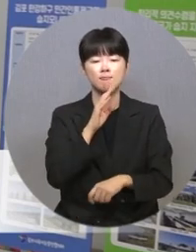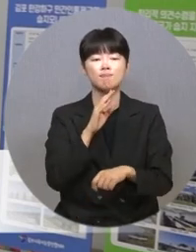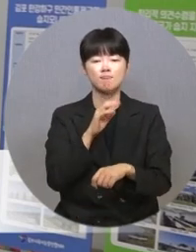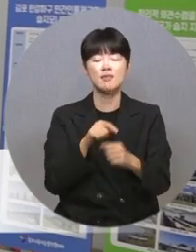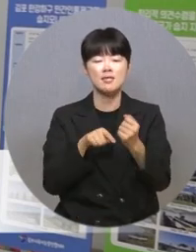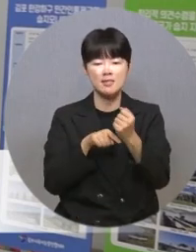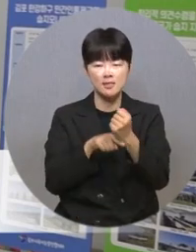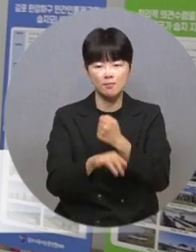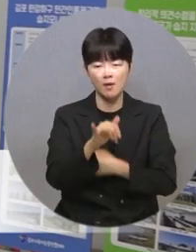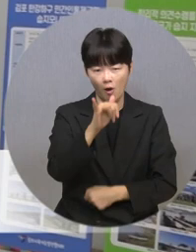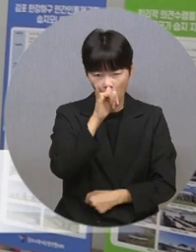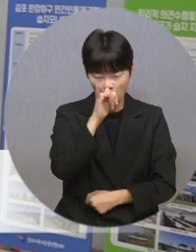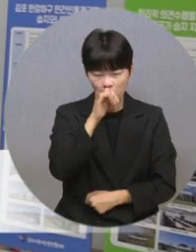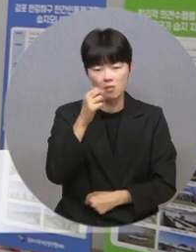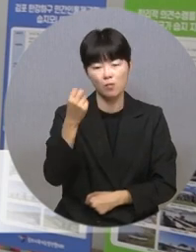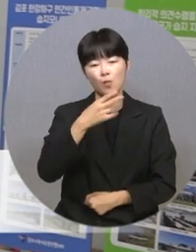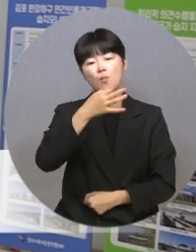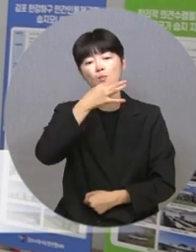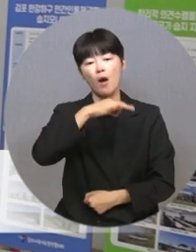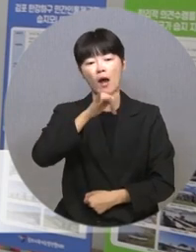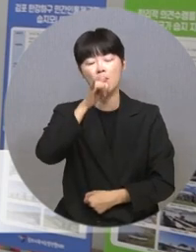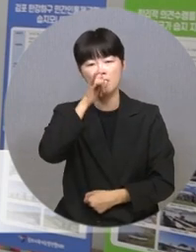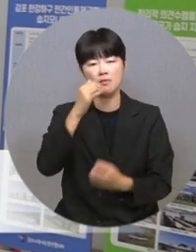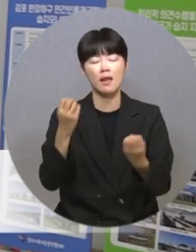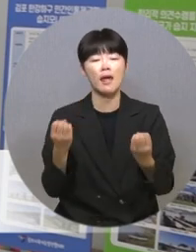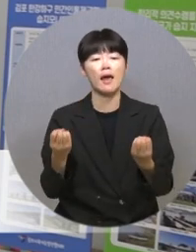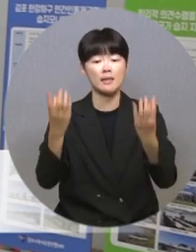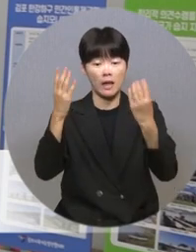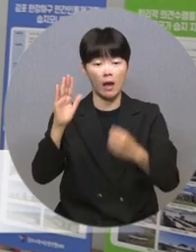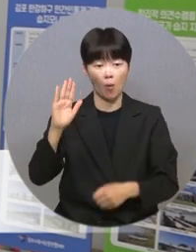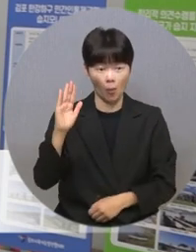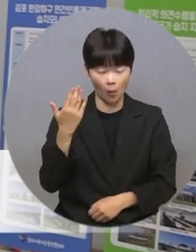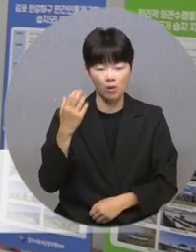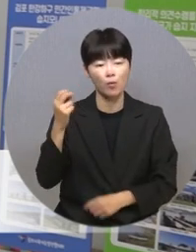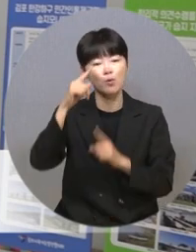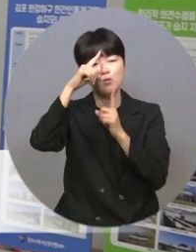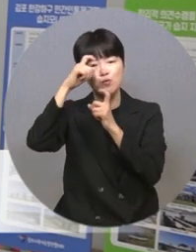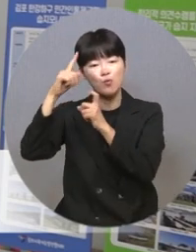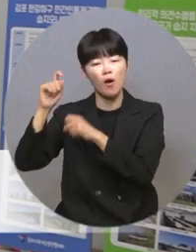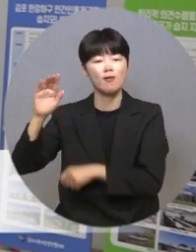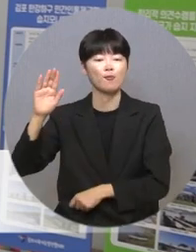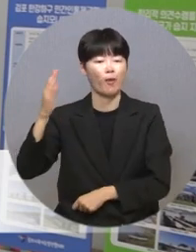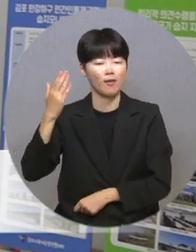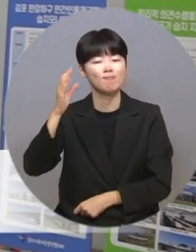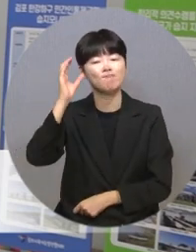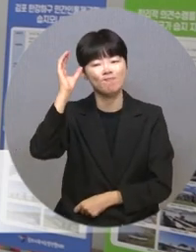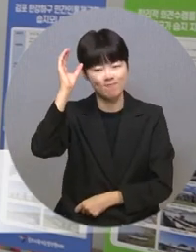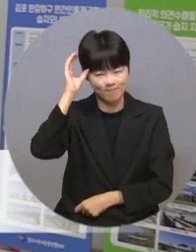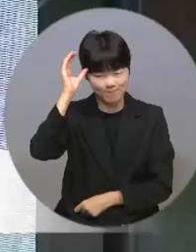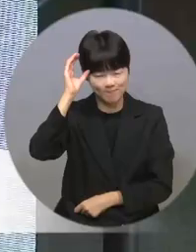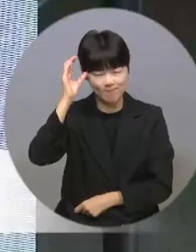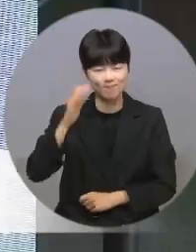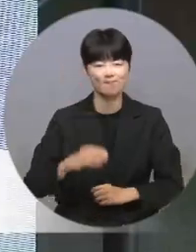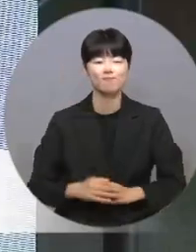뜻있고 보람있는 행사가 되고 추억으로 간직할 수 있도록